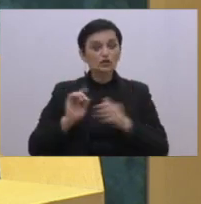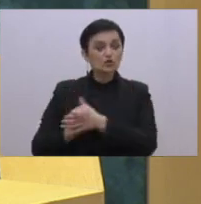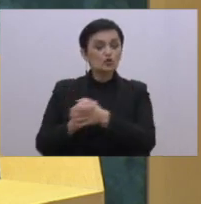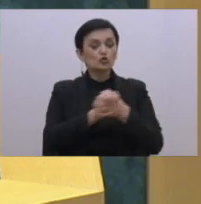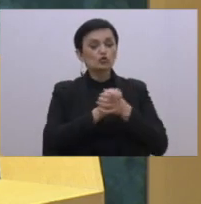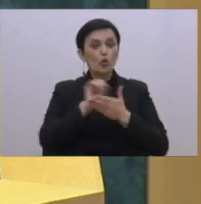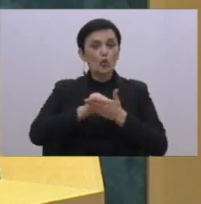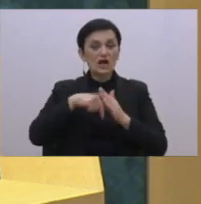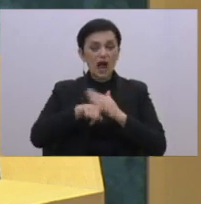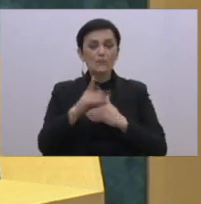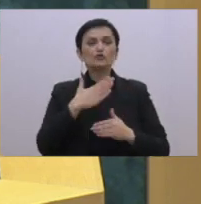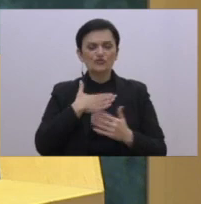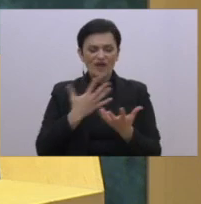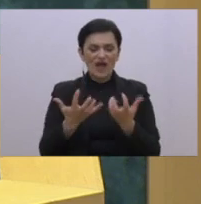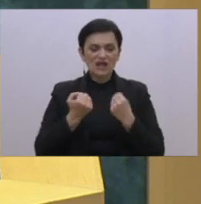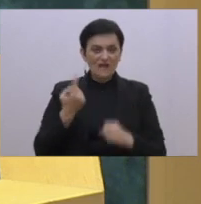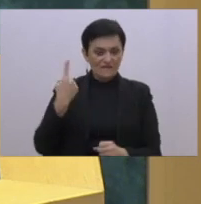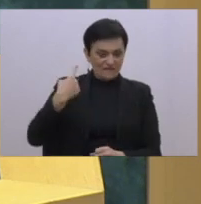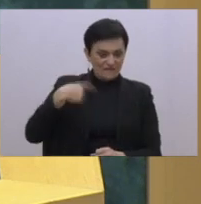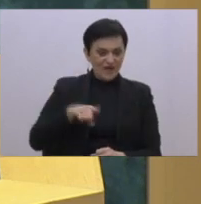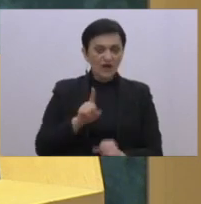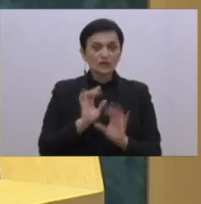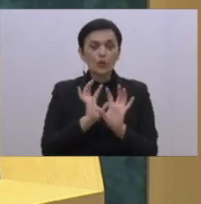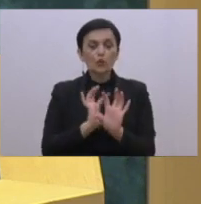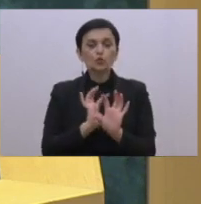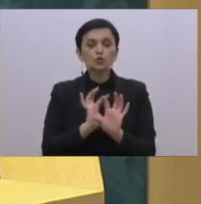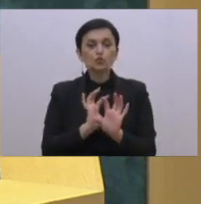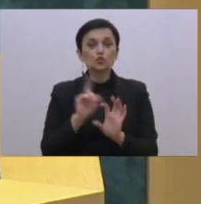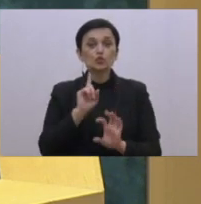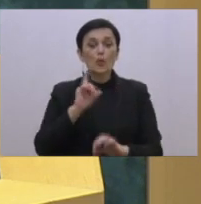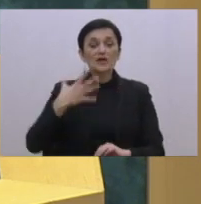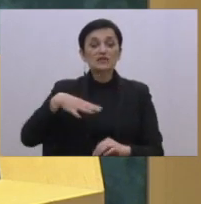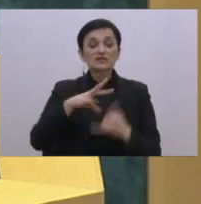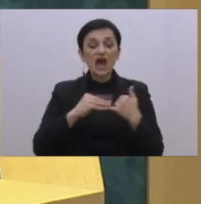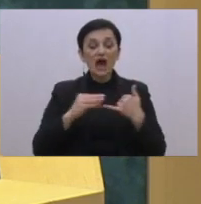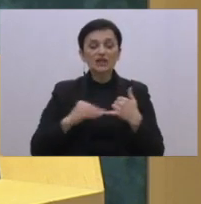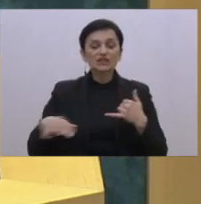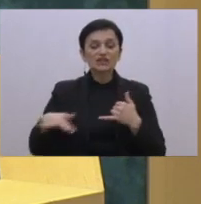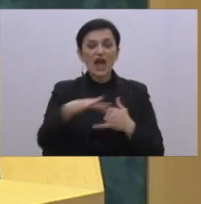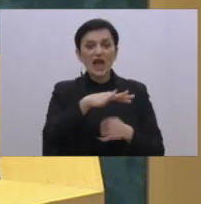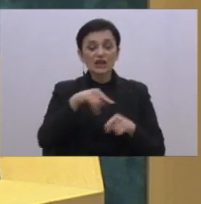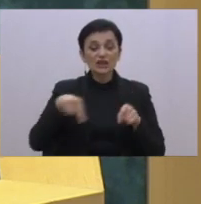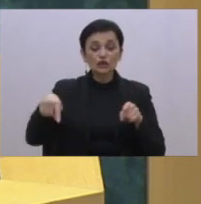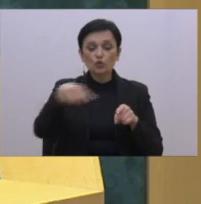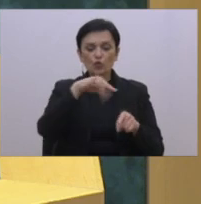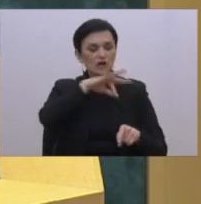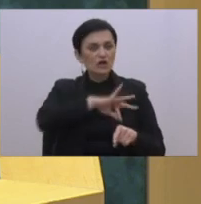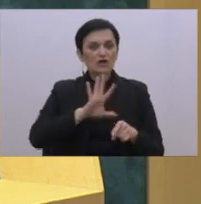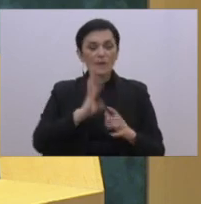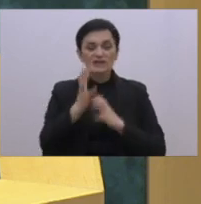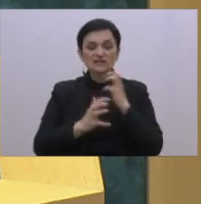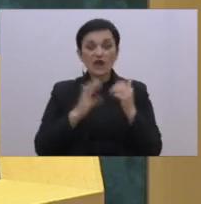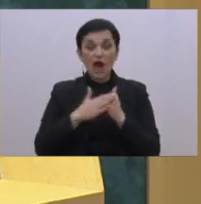სოლიდარობის გამო ჩვენ ავიღეთ ვალდებულება, უზრუნველყოთ, რომ საქართველოს ტერიტორია არ იქნას გამოყენებული